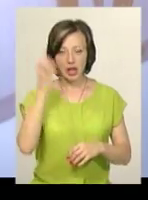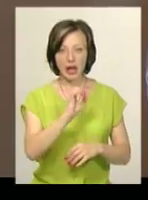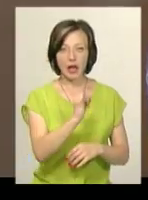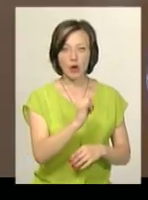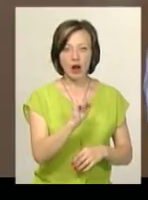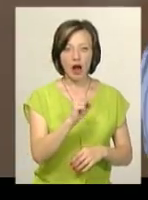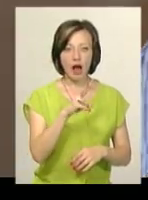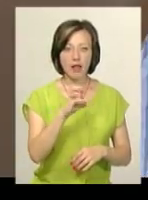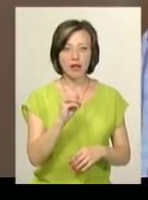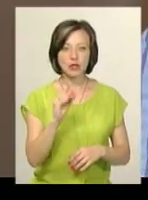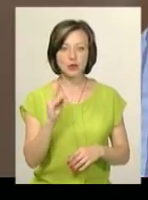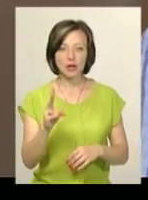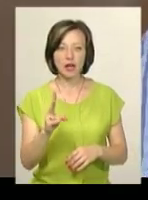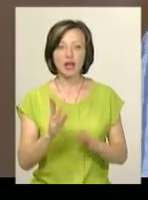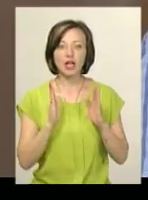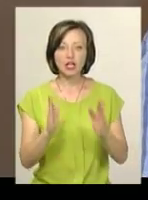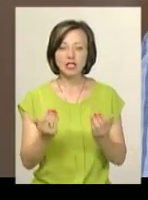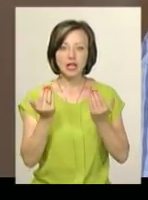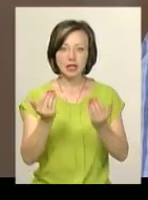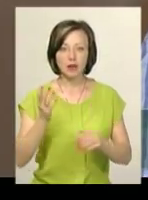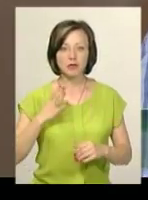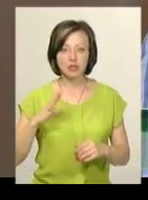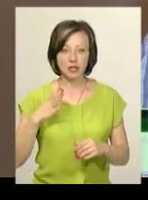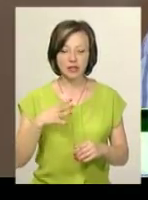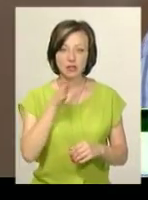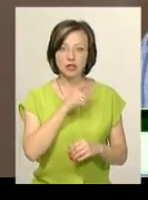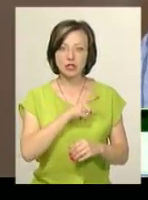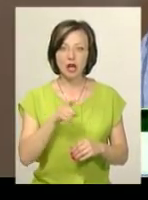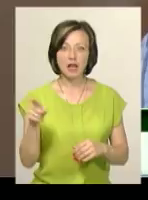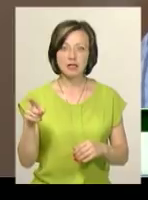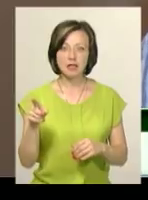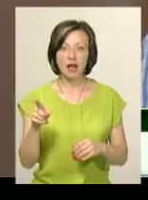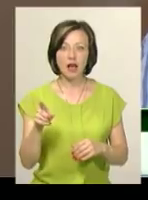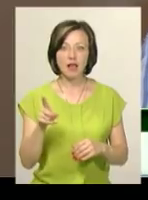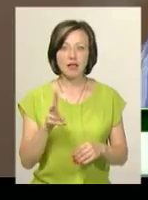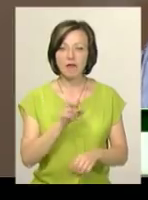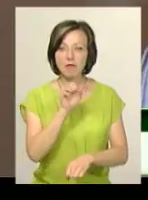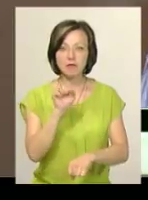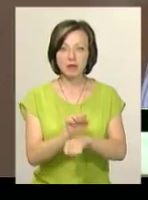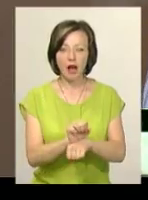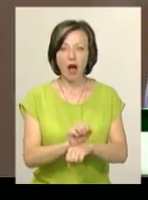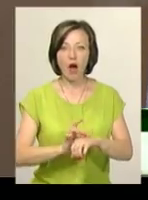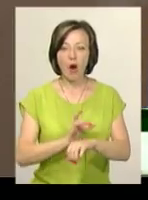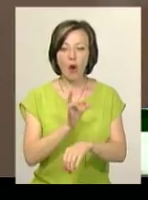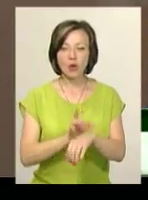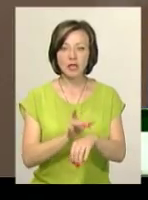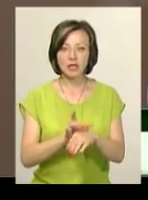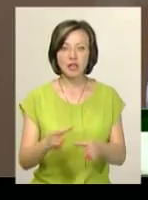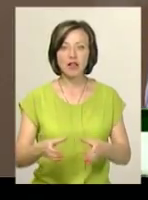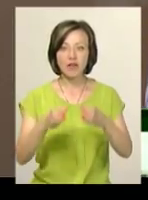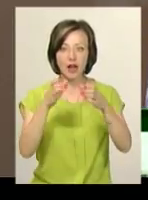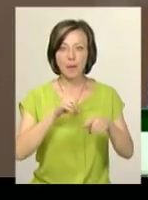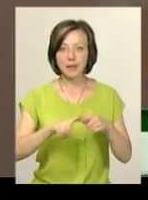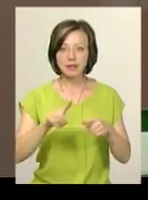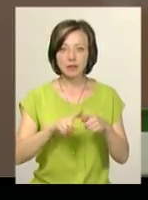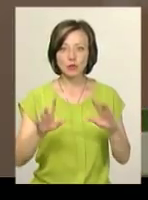Алексюк. Лиш на тебе чекаю. Час невпинний стоїть. А годинник на вежі хай